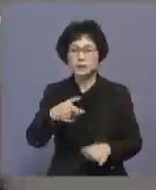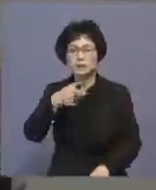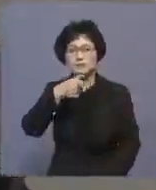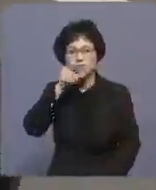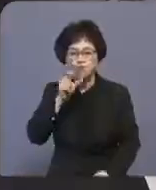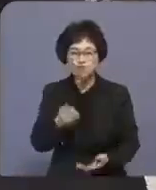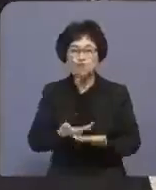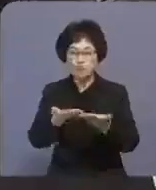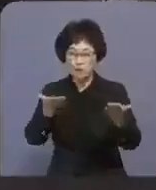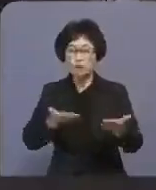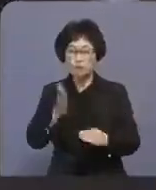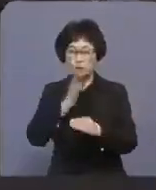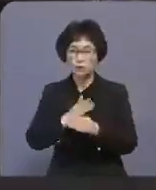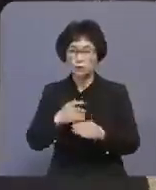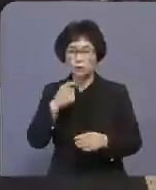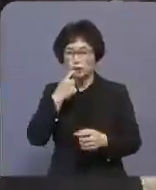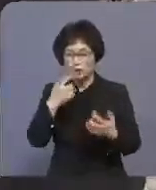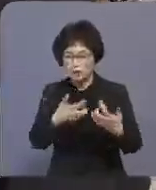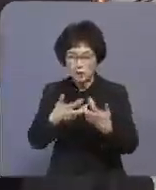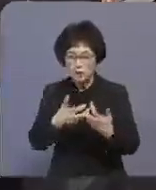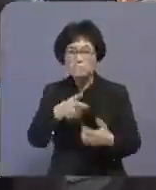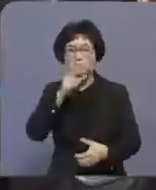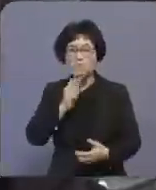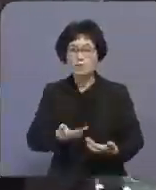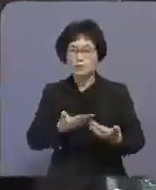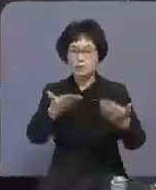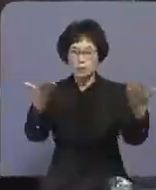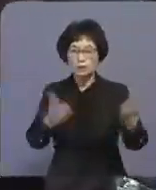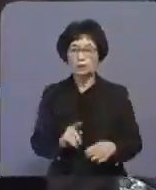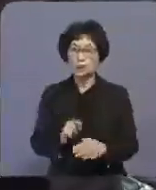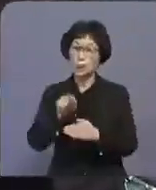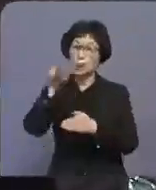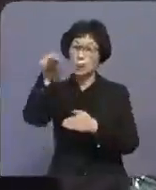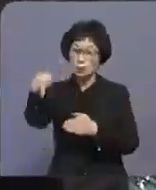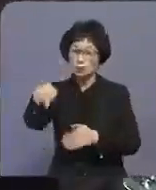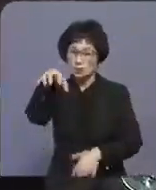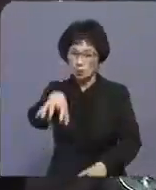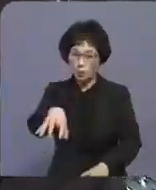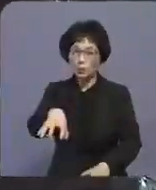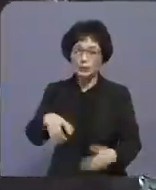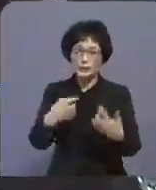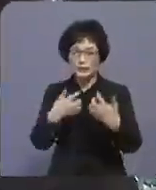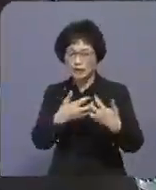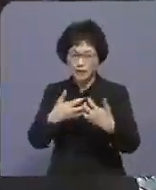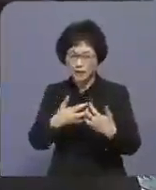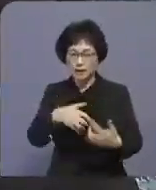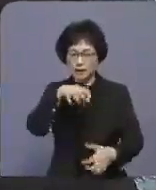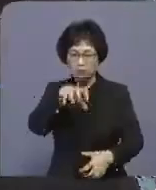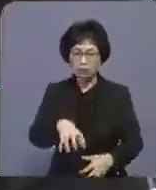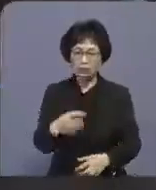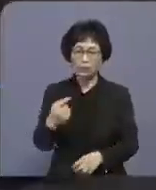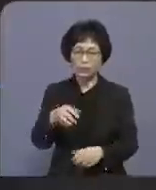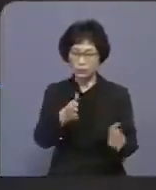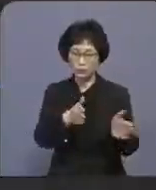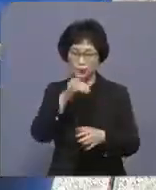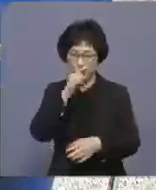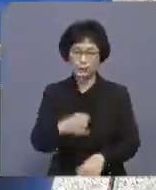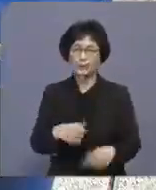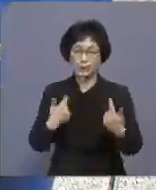나눠줍니다. 얼음을 드리고 있거든요. 저 맞은편에 저 공간에서 얼음을 비치하고 있으니까 언제든지 와서 드시면